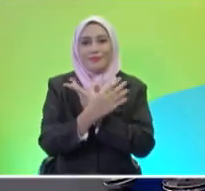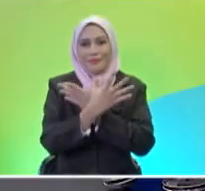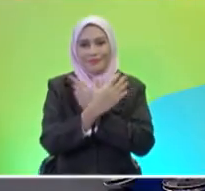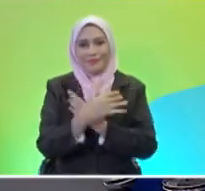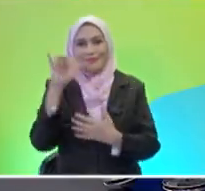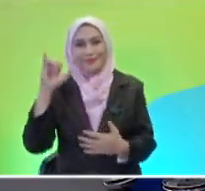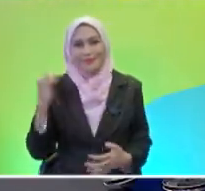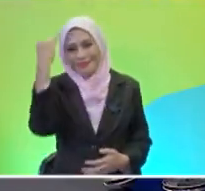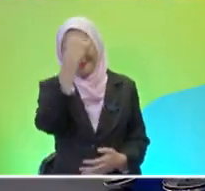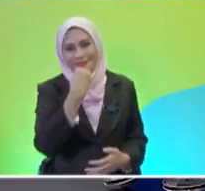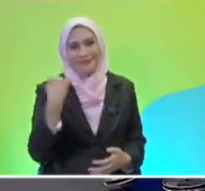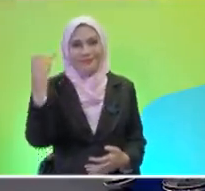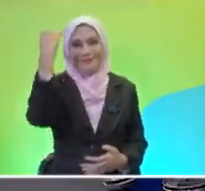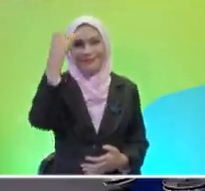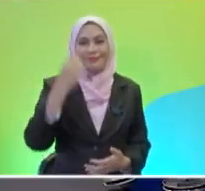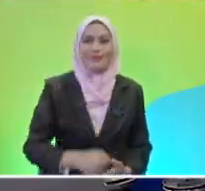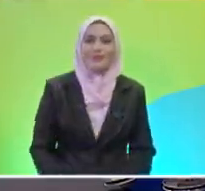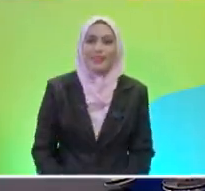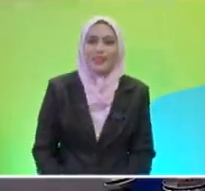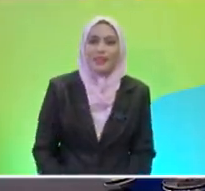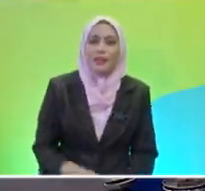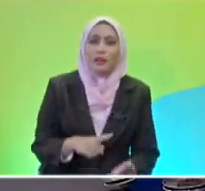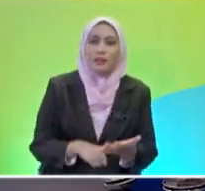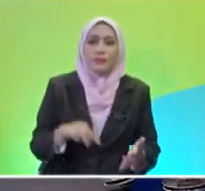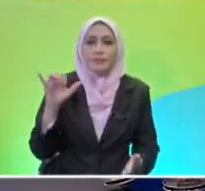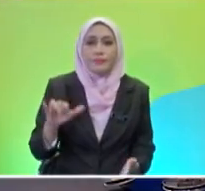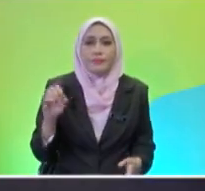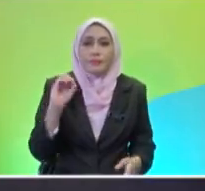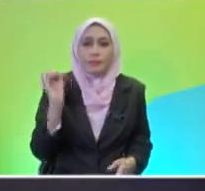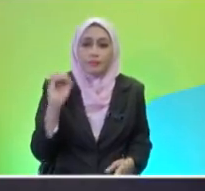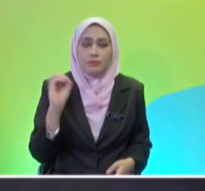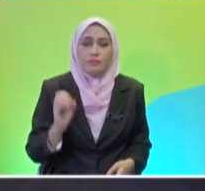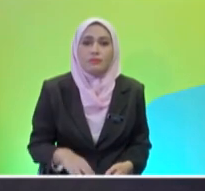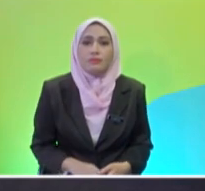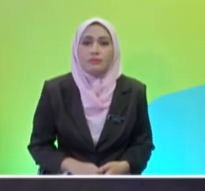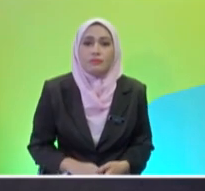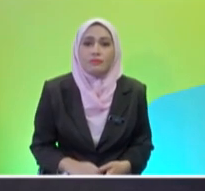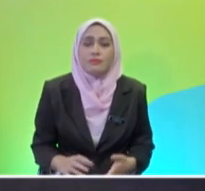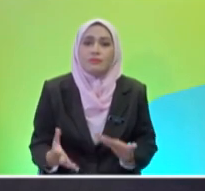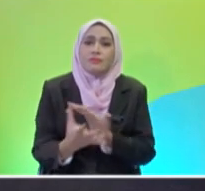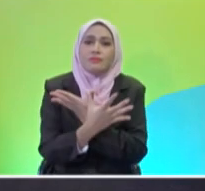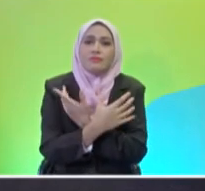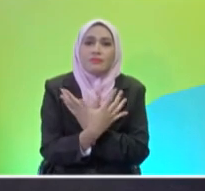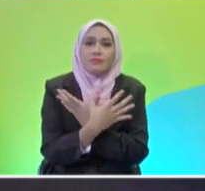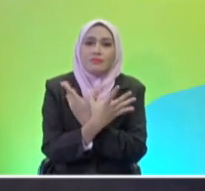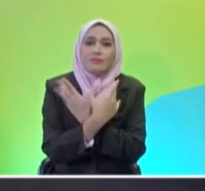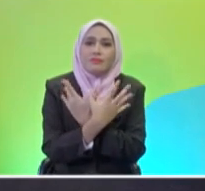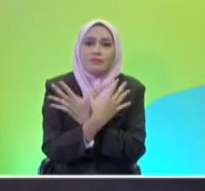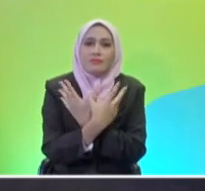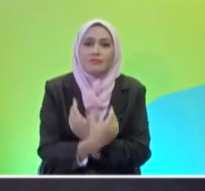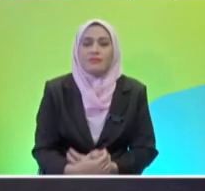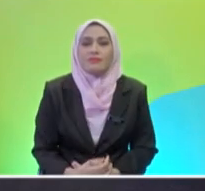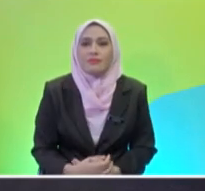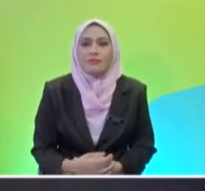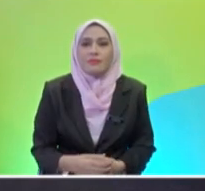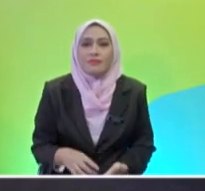rama-rama yang indah. Apa yang tak ada kat sini? Rama-rama, cikgu. Rama-rama. Okey, ini